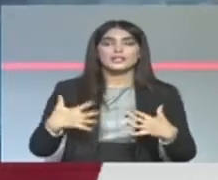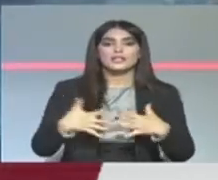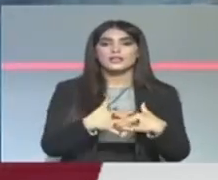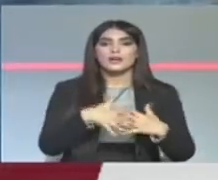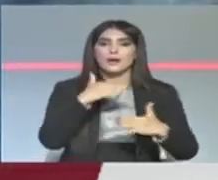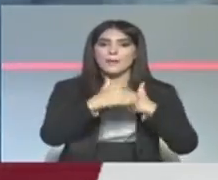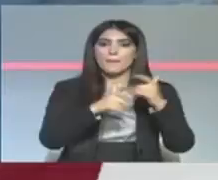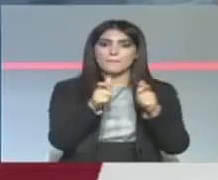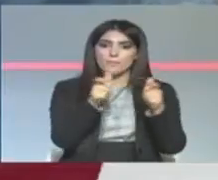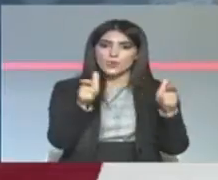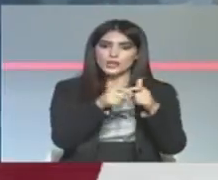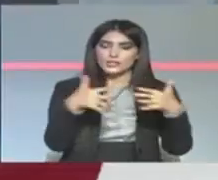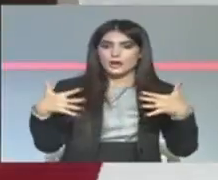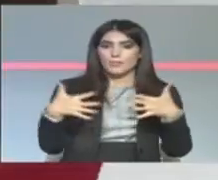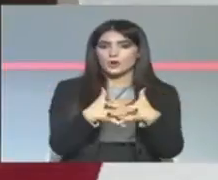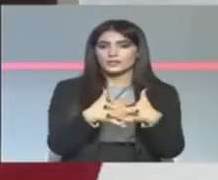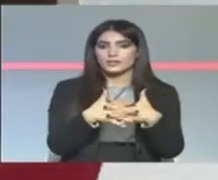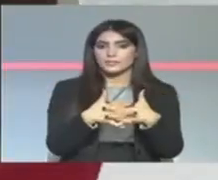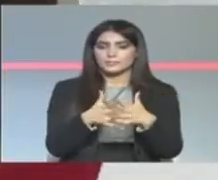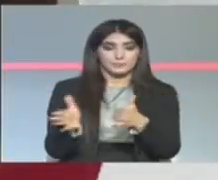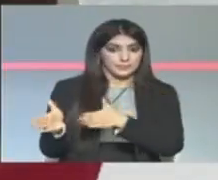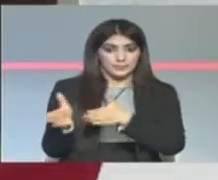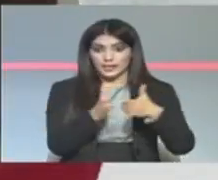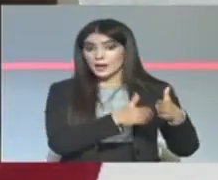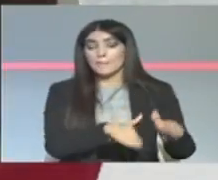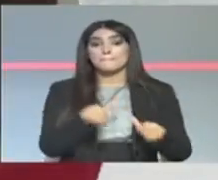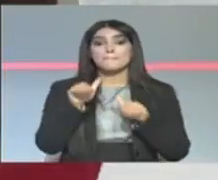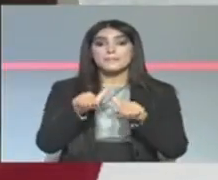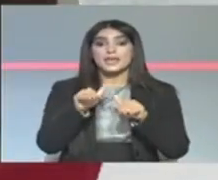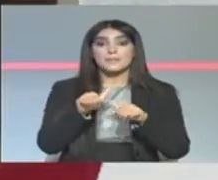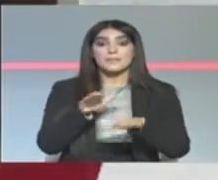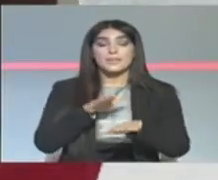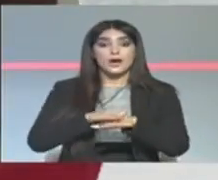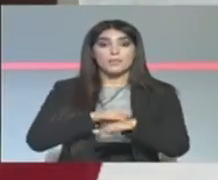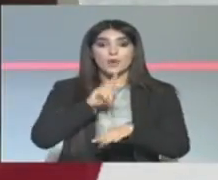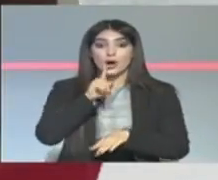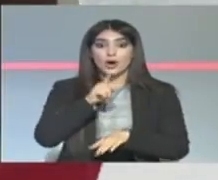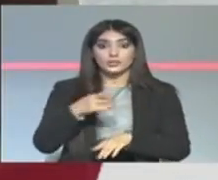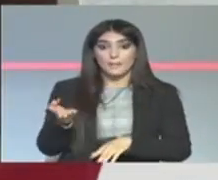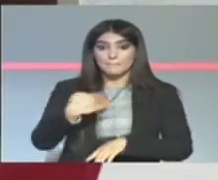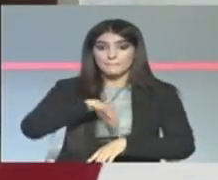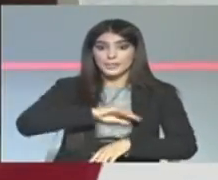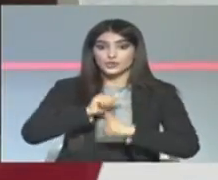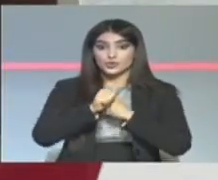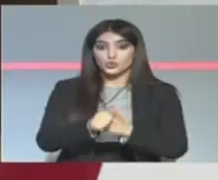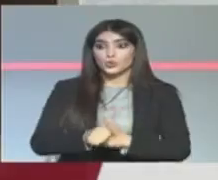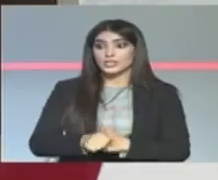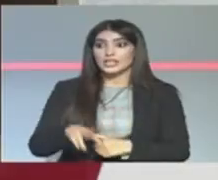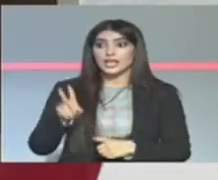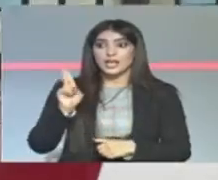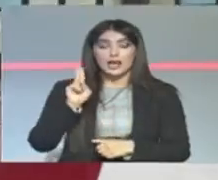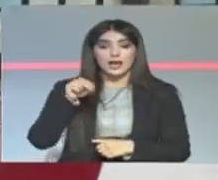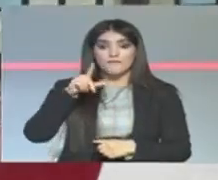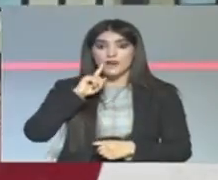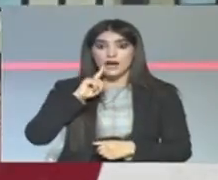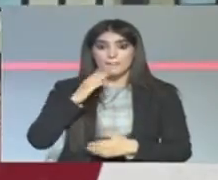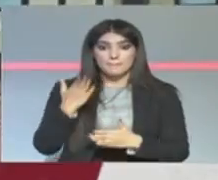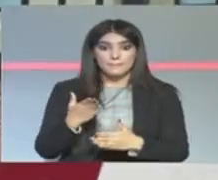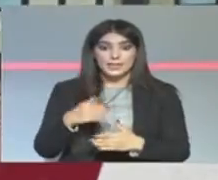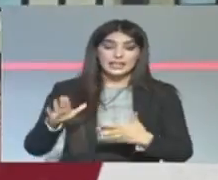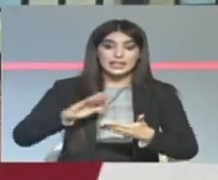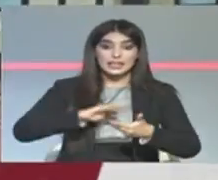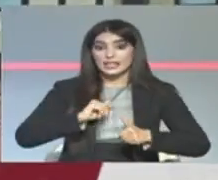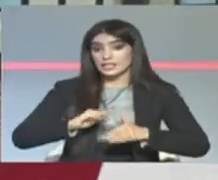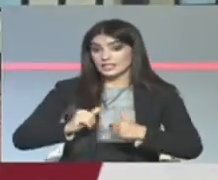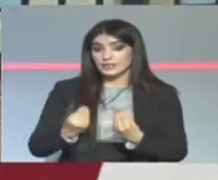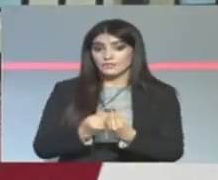بناء مؤسسه موحده وفي النفس الايجابي ذاته قرات بعثه الامم المتحده للدعم في ليبيا اتفاق اللجنه العسكريه الليبيه